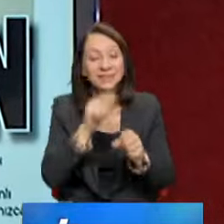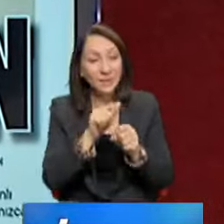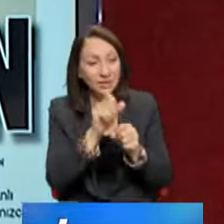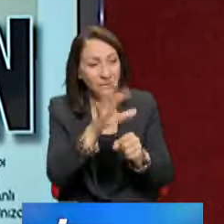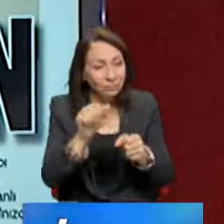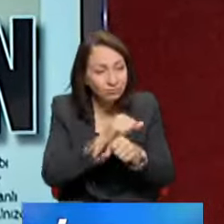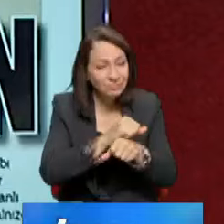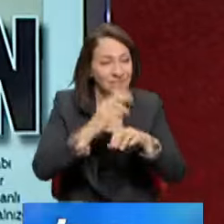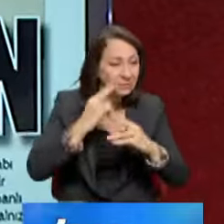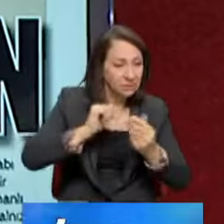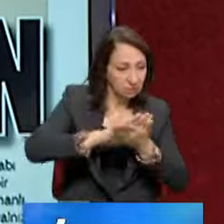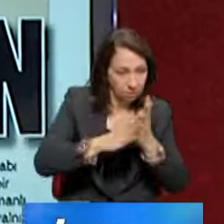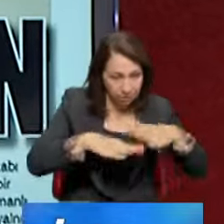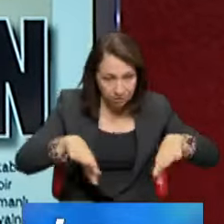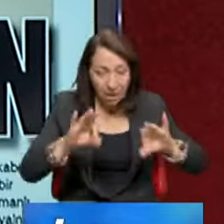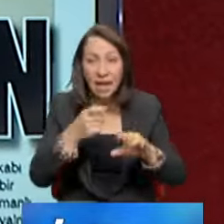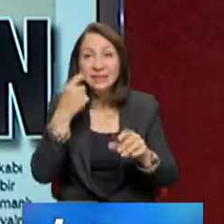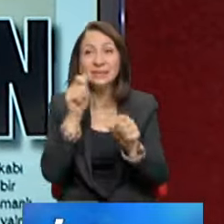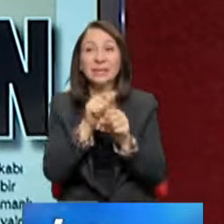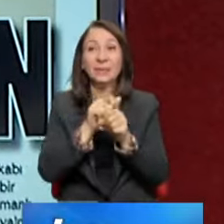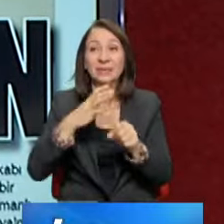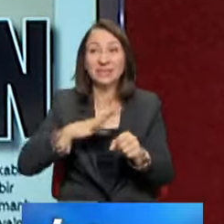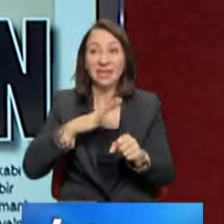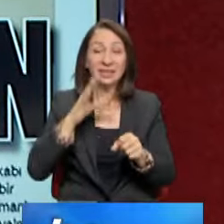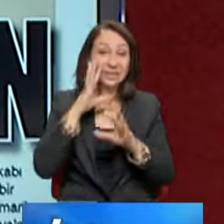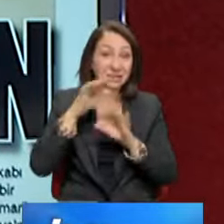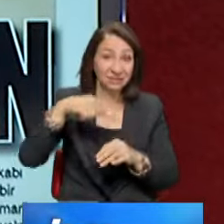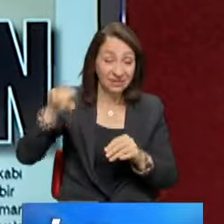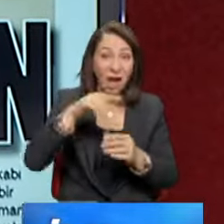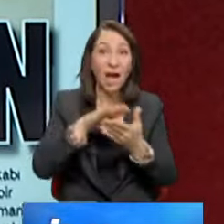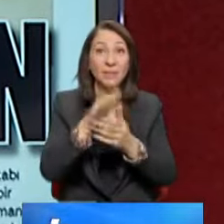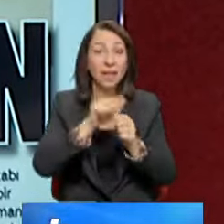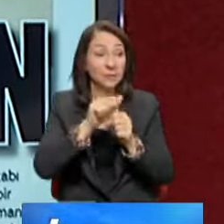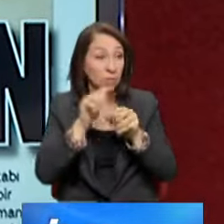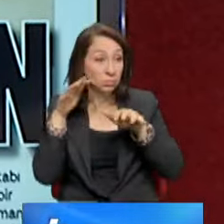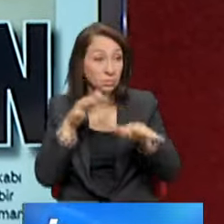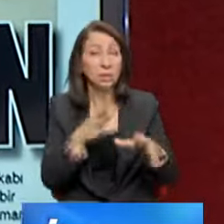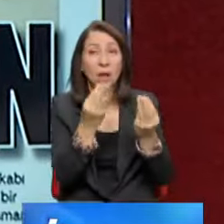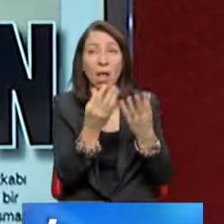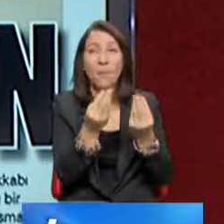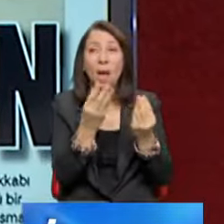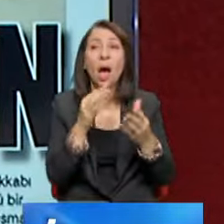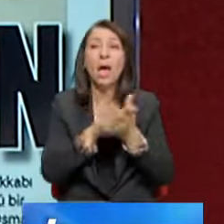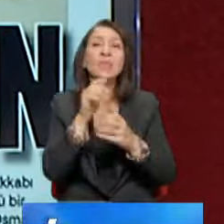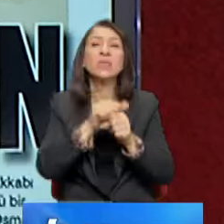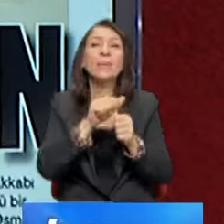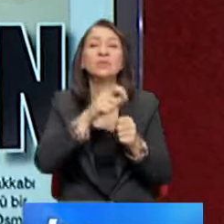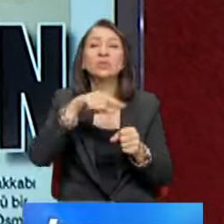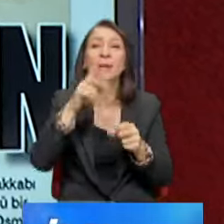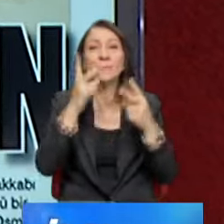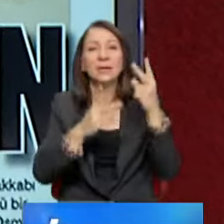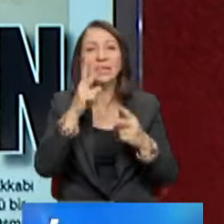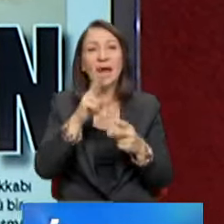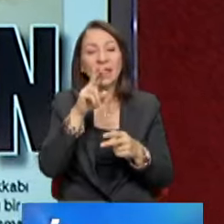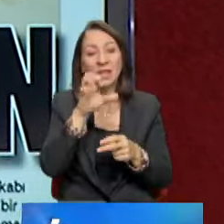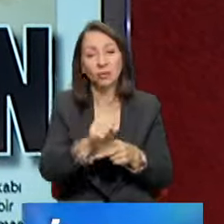tamir etmekte çare arıyor. Eskileri tamir etmek isteyen vatandaşlar ayakkabı tamircilerine akın edince yoğunluk oluştu. Ayakkabı tamircilerinin kimisi